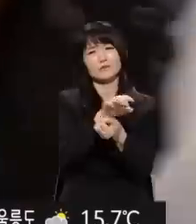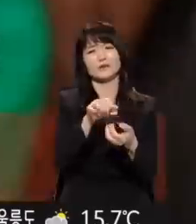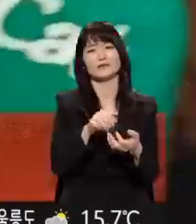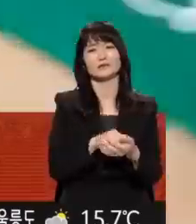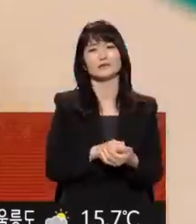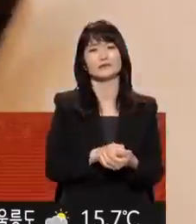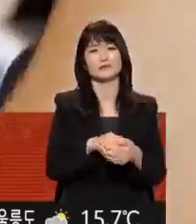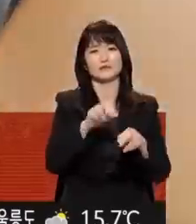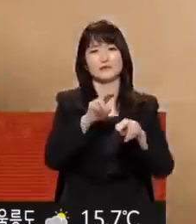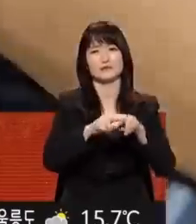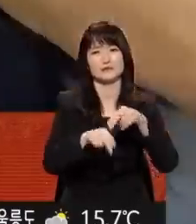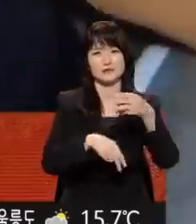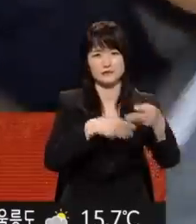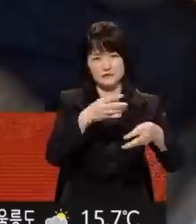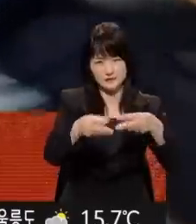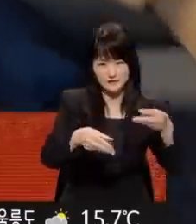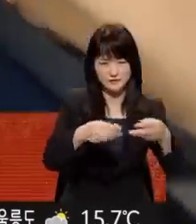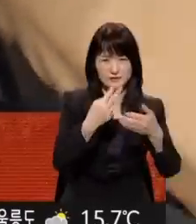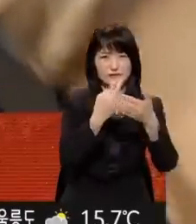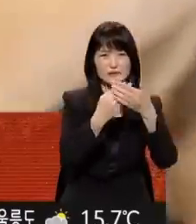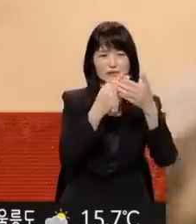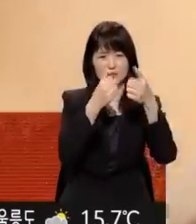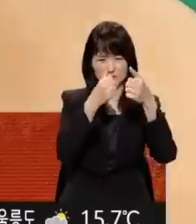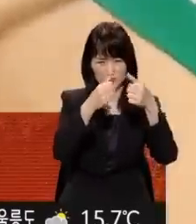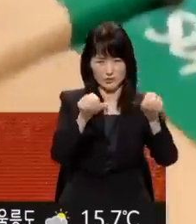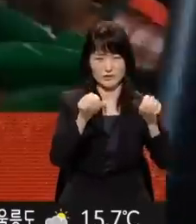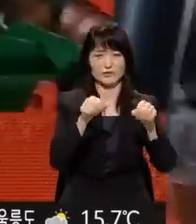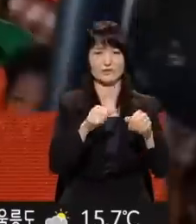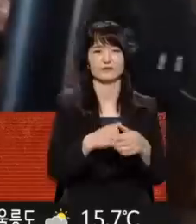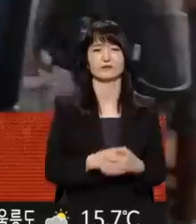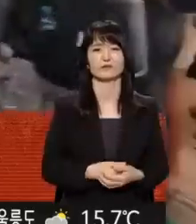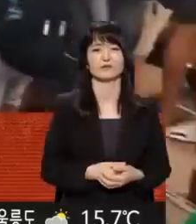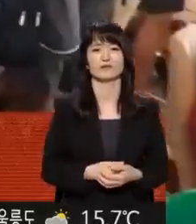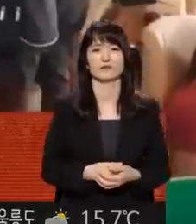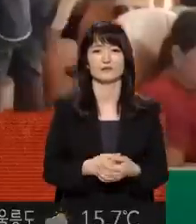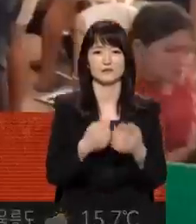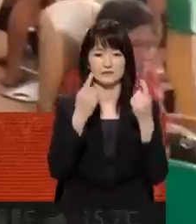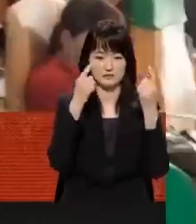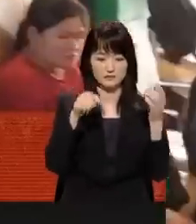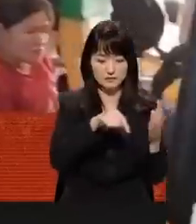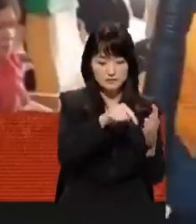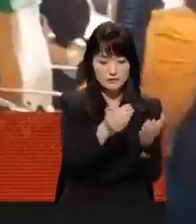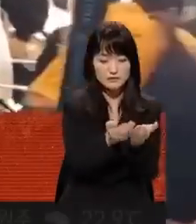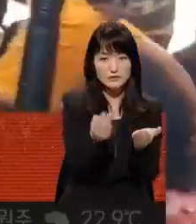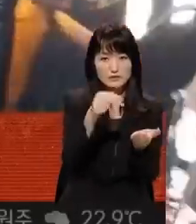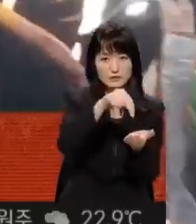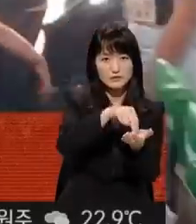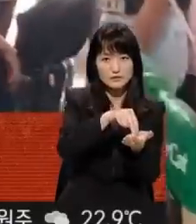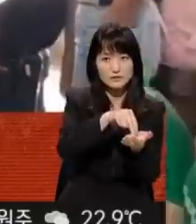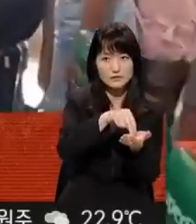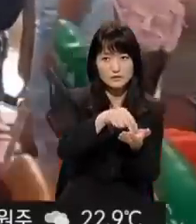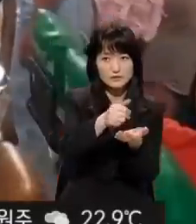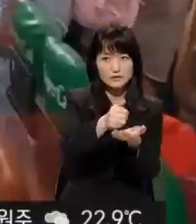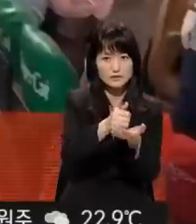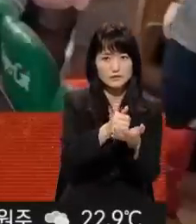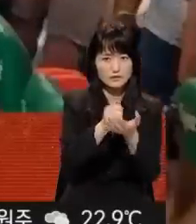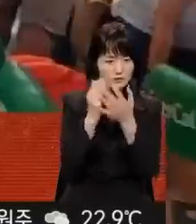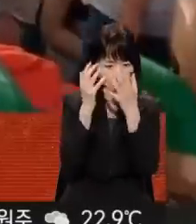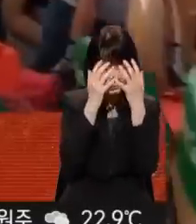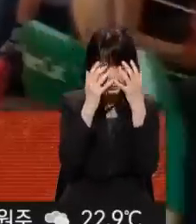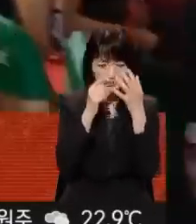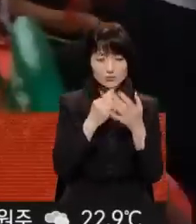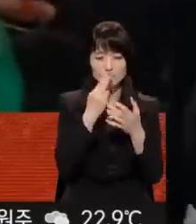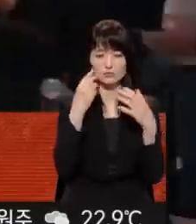됐습니다. 의자는 다 쓰러졌고 창문도 깨져버렸습니다. 그리고 여객선에 탔던 승객들은 어수선한 분위기 속에 구명조끼를